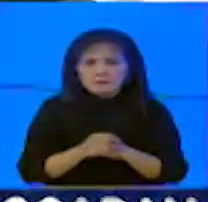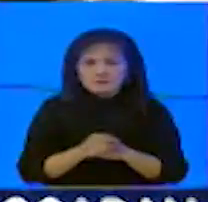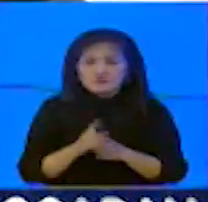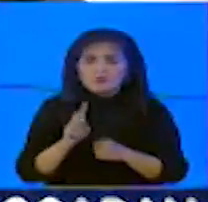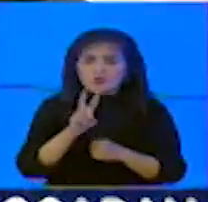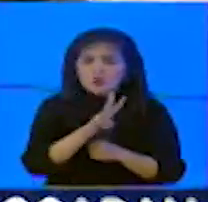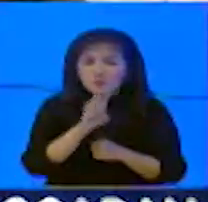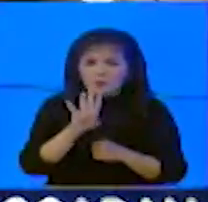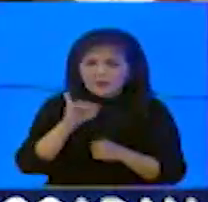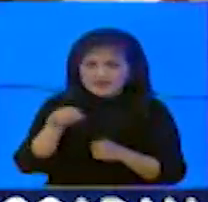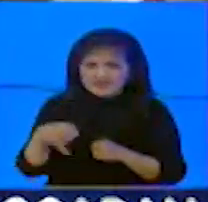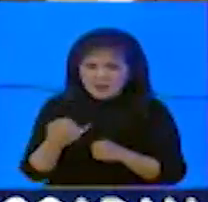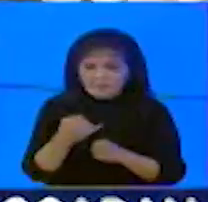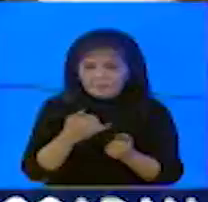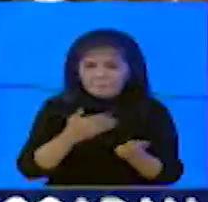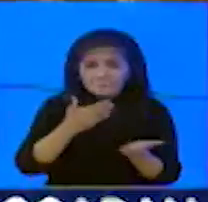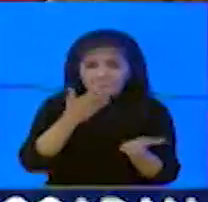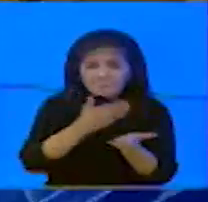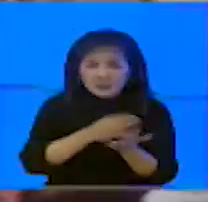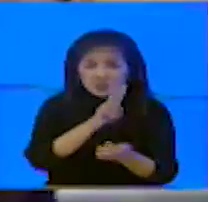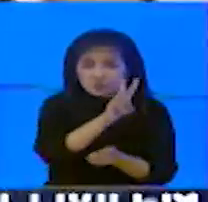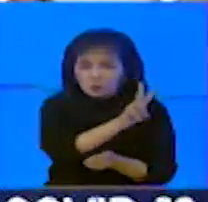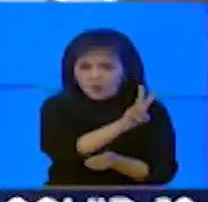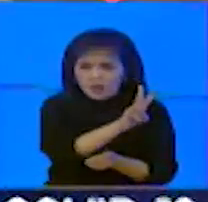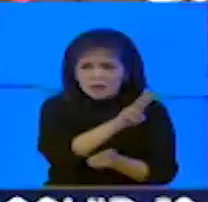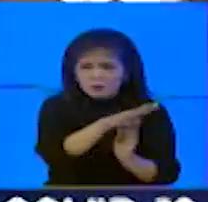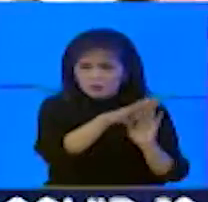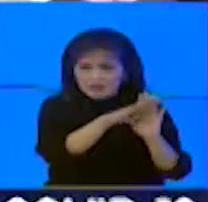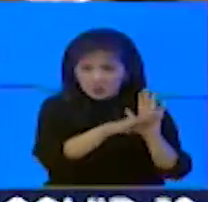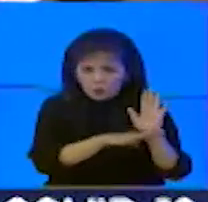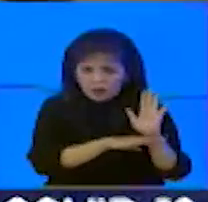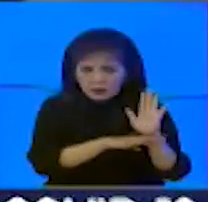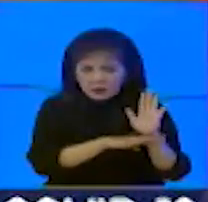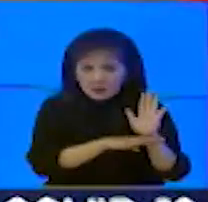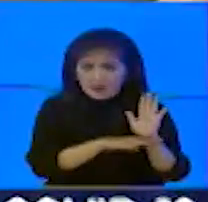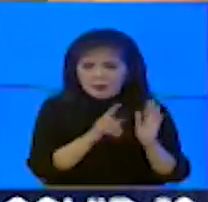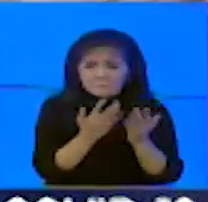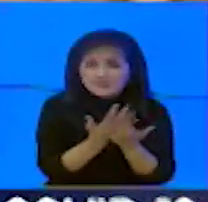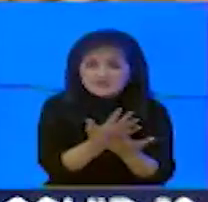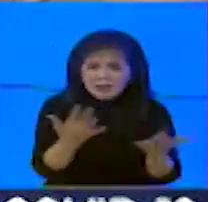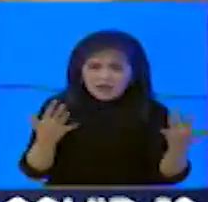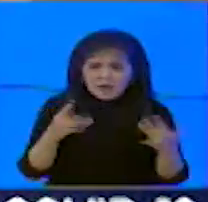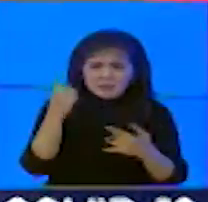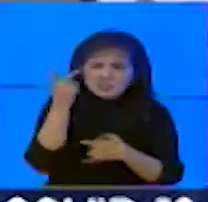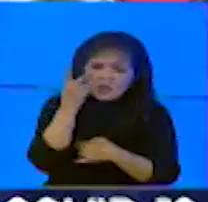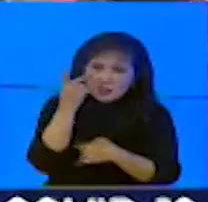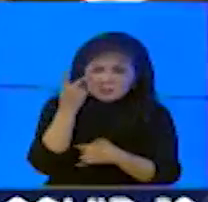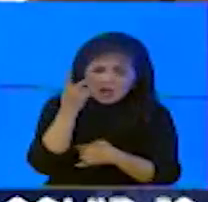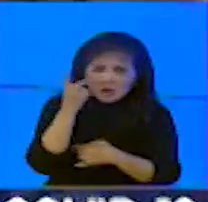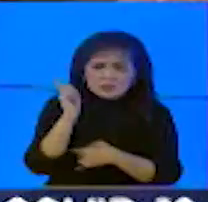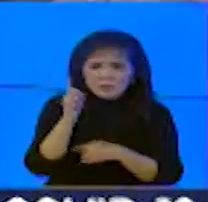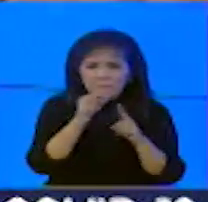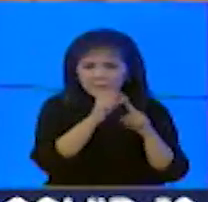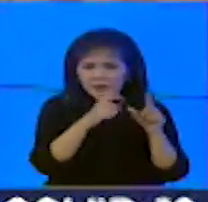24 jam yang dibagi dalam 2 shift. Yang kemudian masyarakat ini untuk lebih waspada mengingat PSBB ini dilakukan adalah